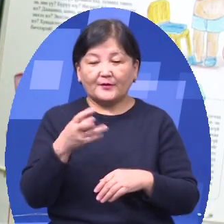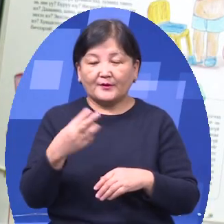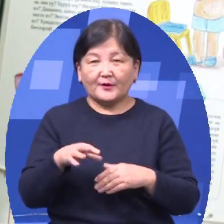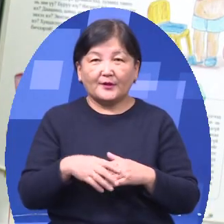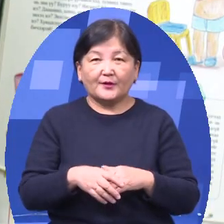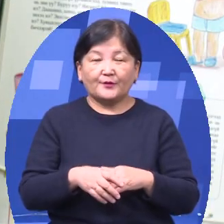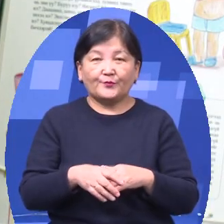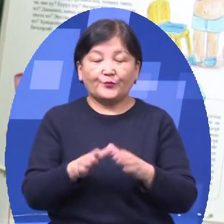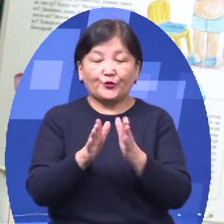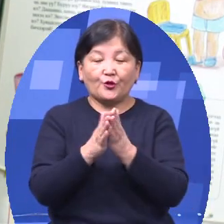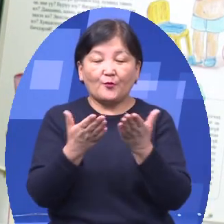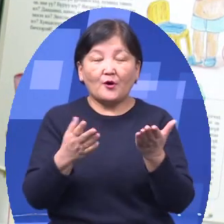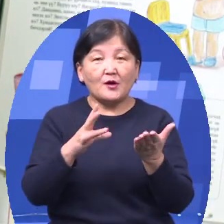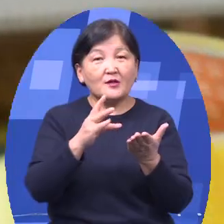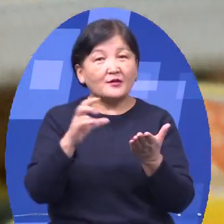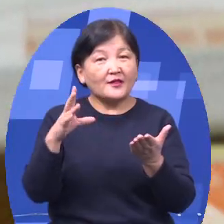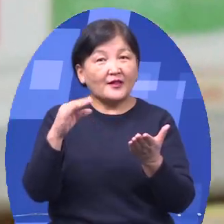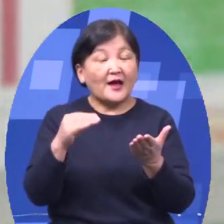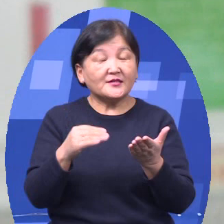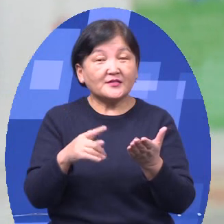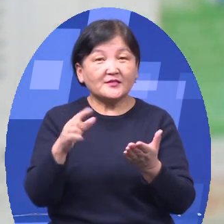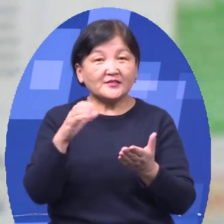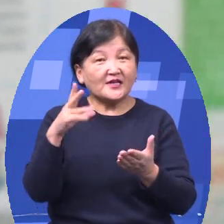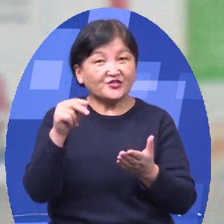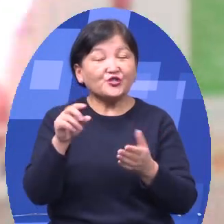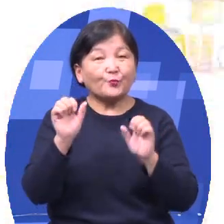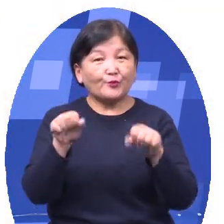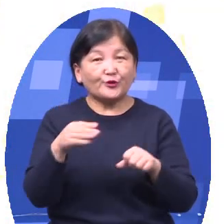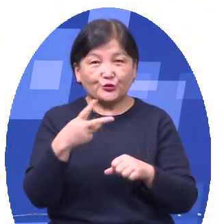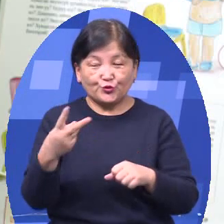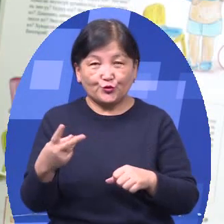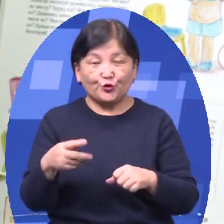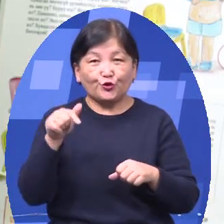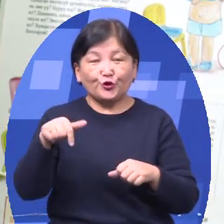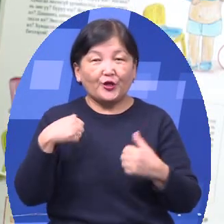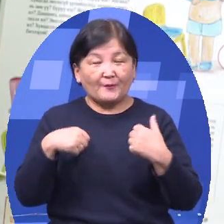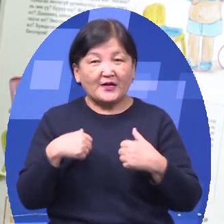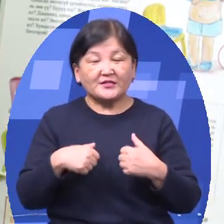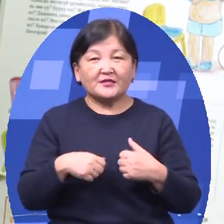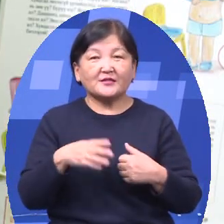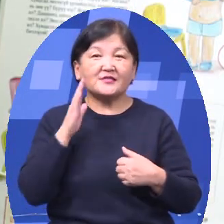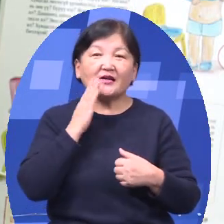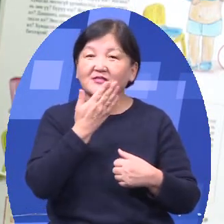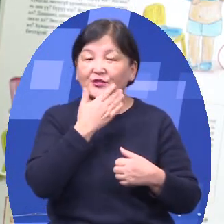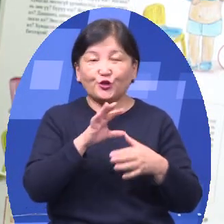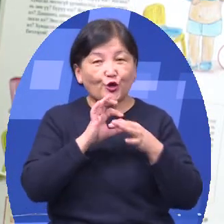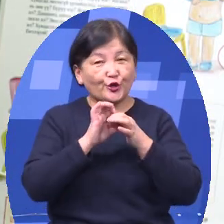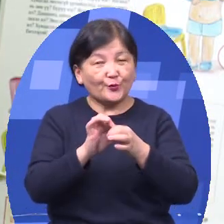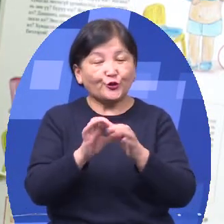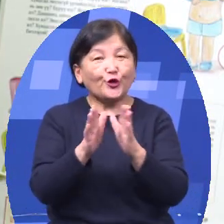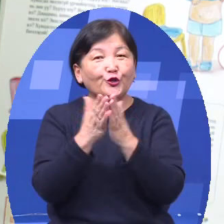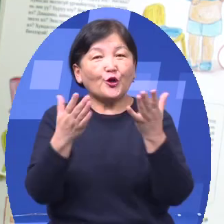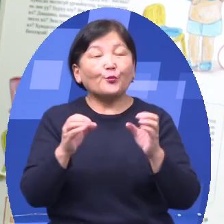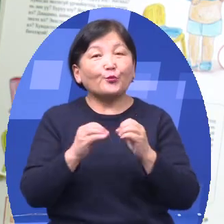За ингээд намаа наад засварлаж байна шүү. Хүүхдүүдээ багш нь өнөөдөр танарт цагаан сарын